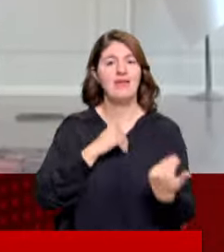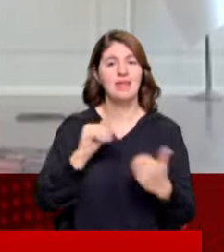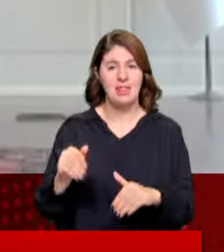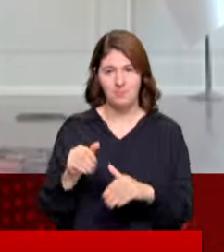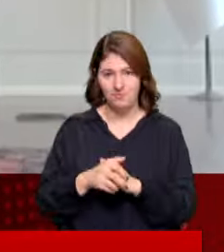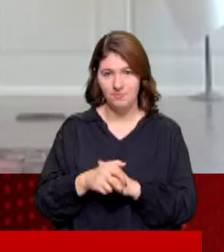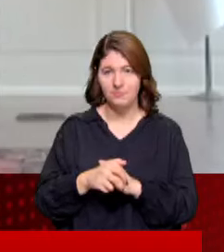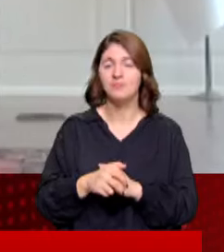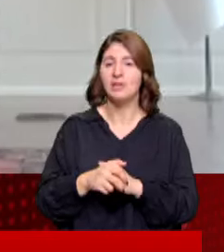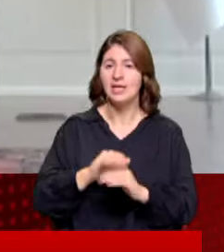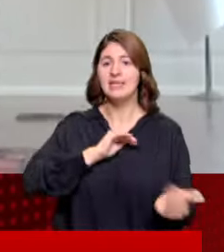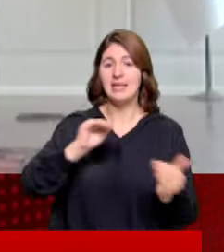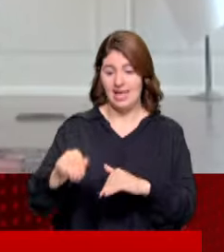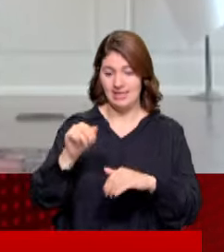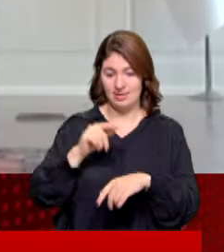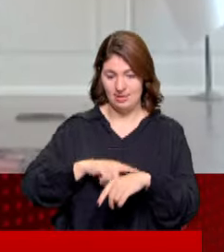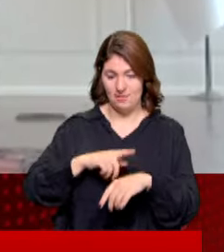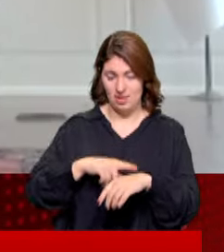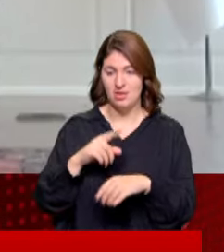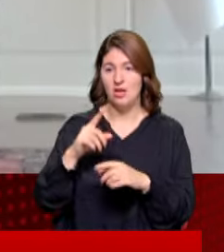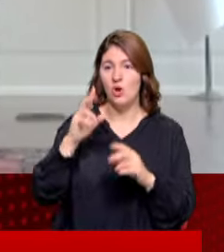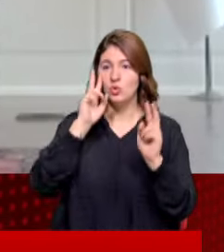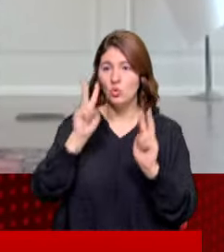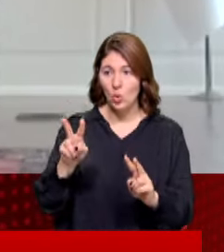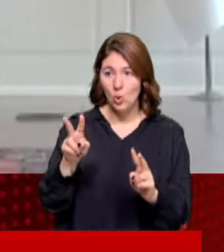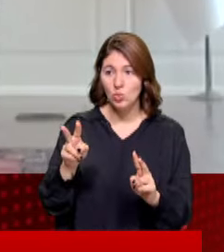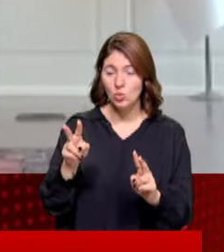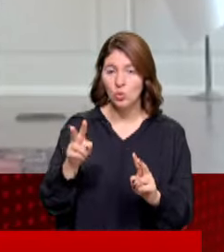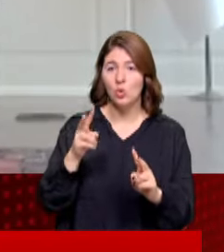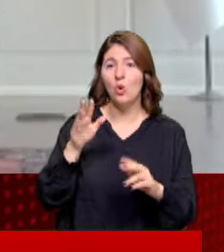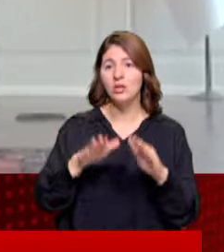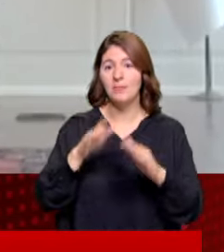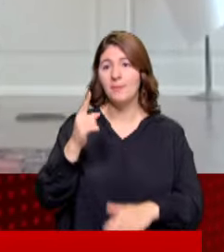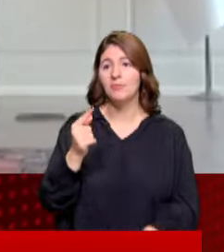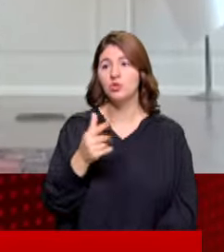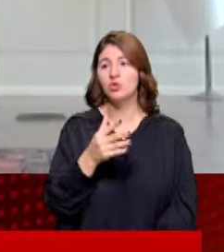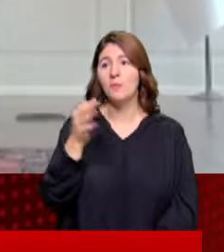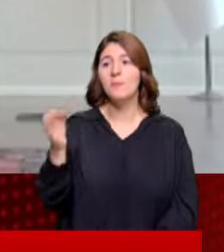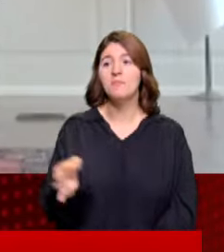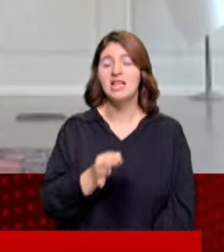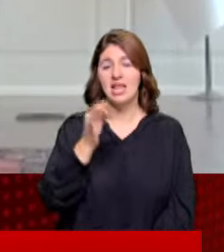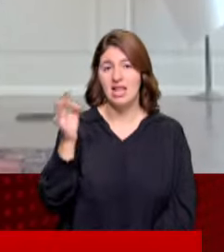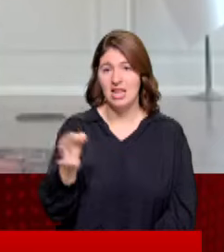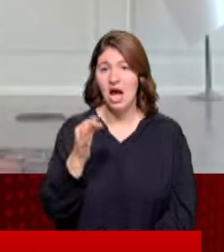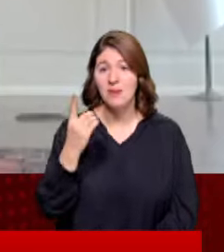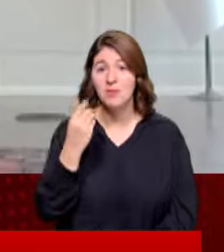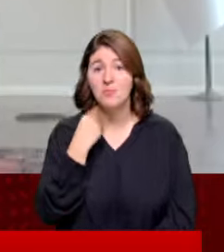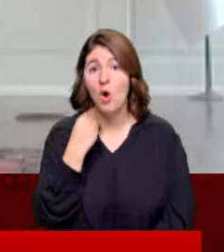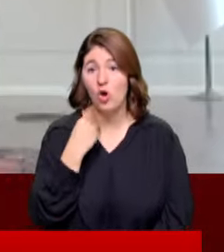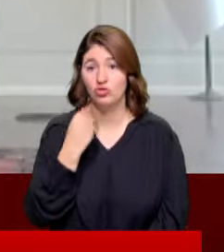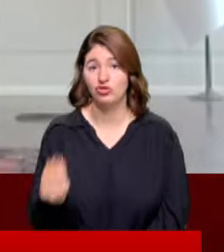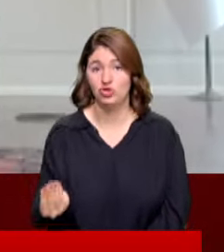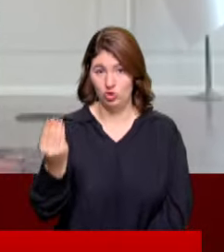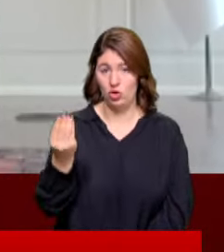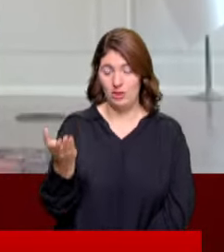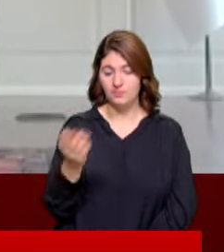geldik. Geldiğimiz zaman karşılaştığımız tablo yaklaşık 1,5 milyarlık bir borçla